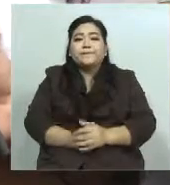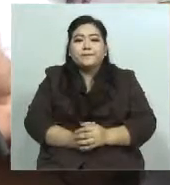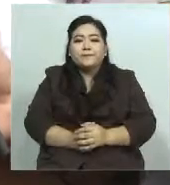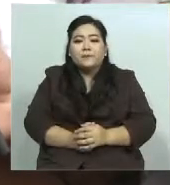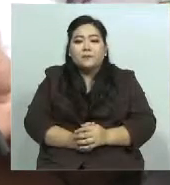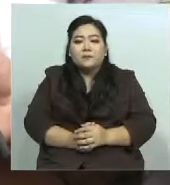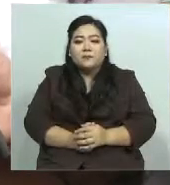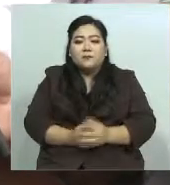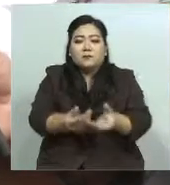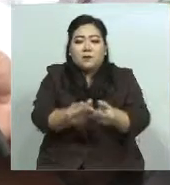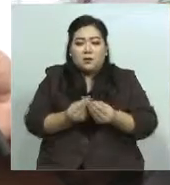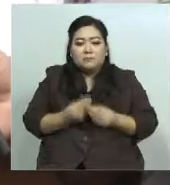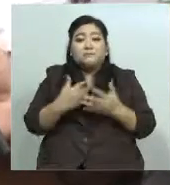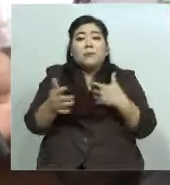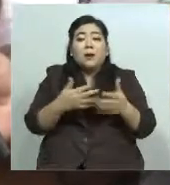การให้อภัย